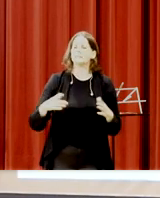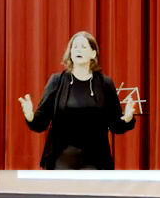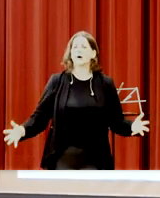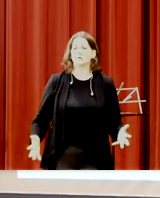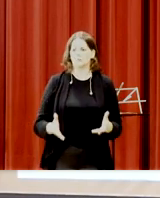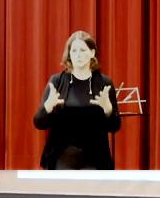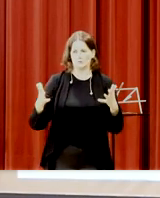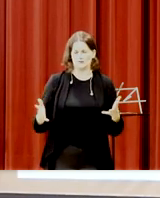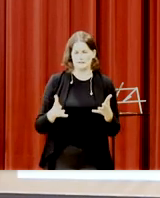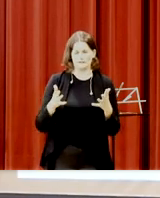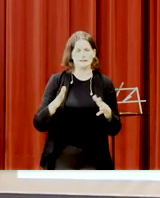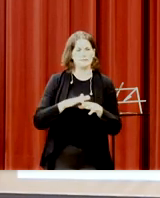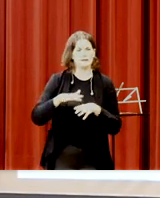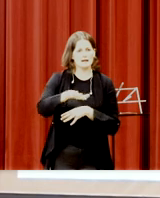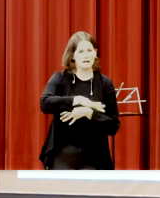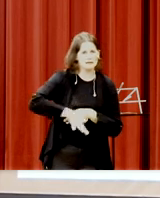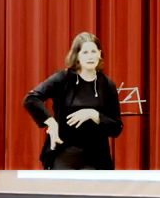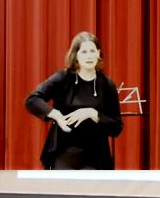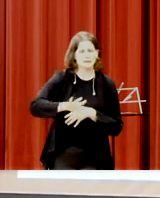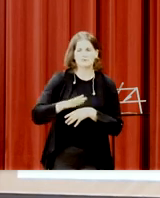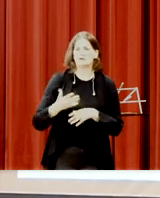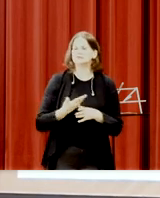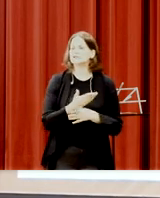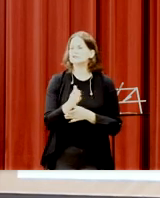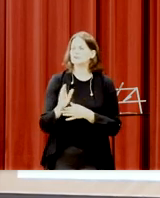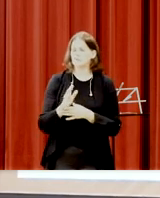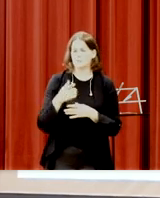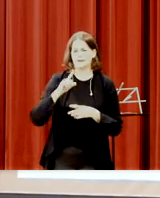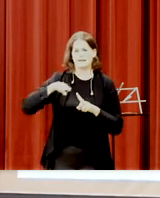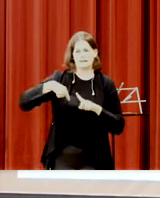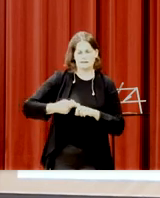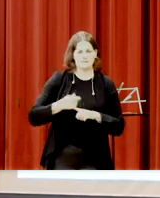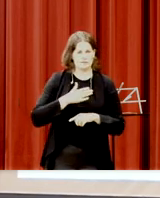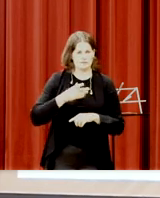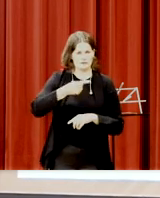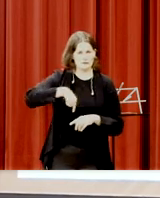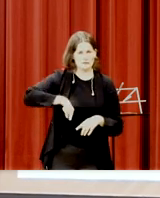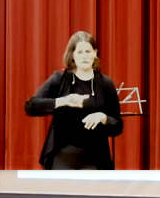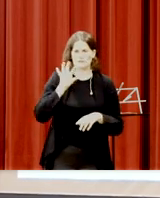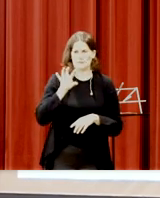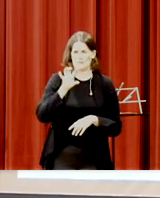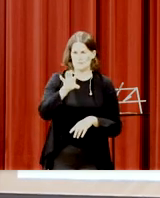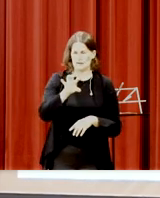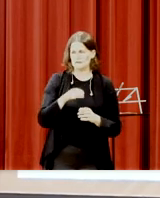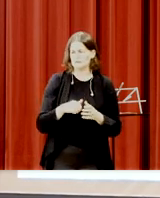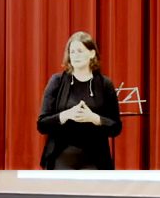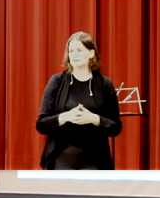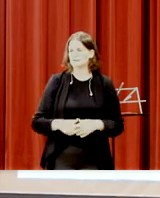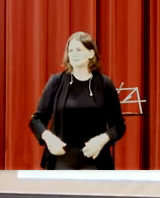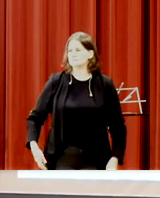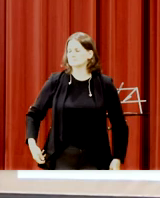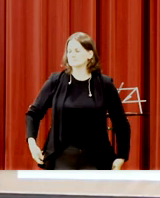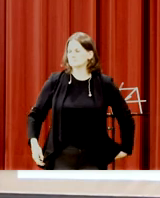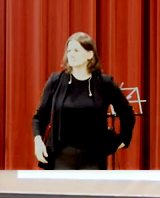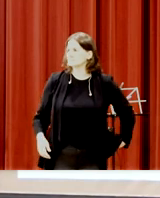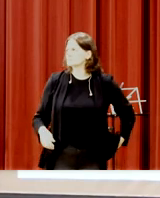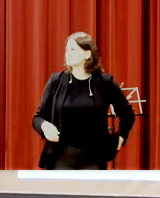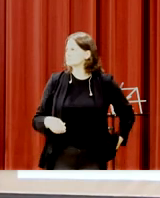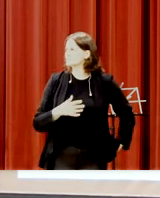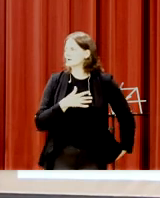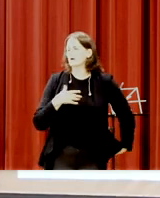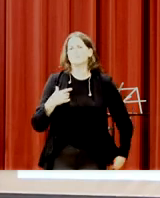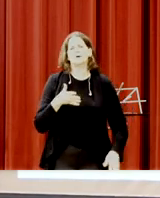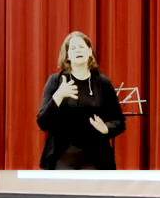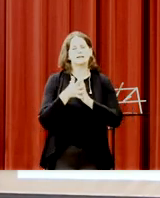Deixeu-me en aquest context esmentar el recent informe Draghi, l'informe que recentment s'ha presentat fa un parell de mesos,